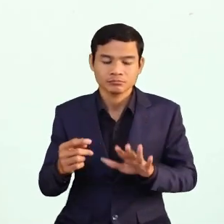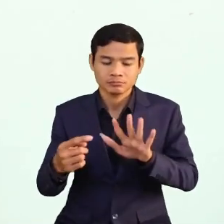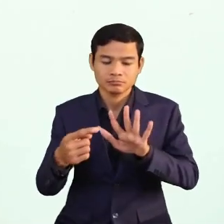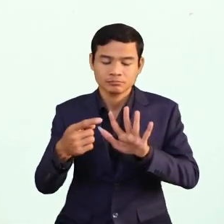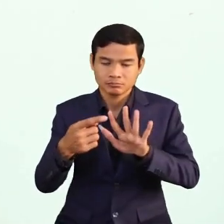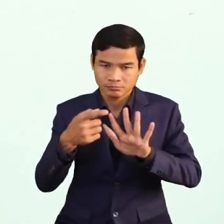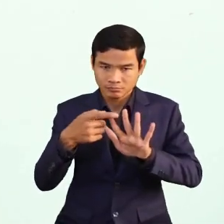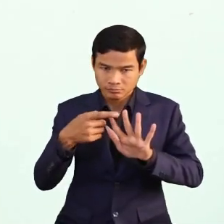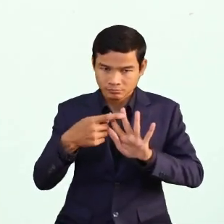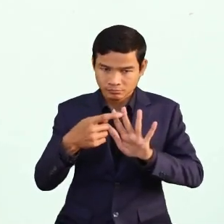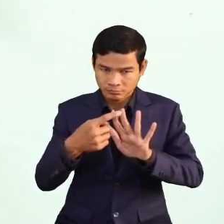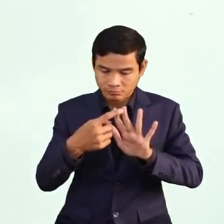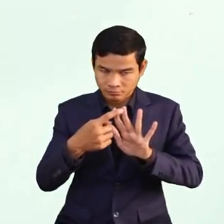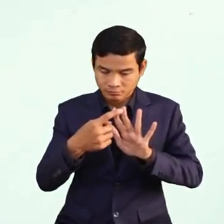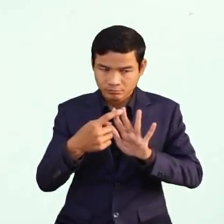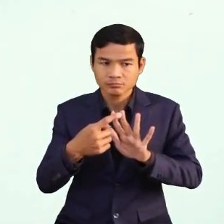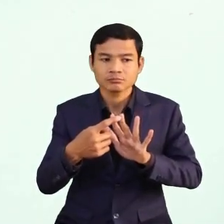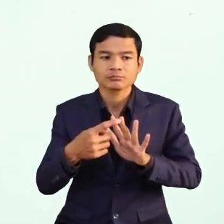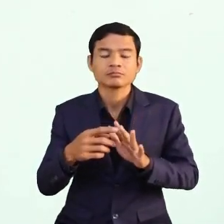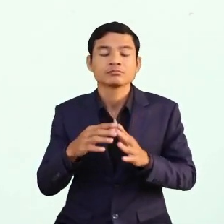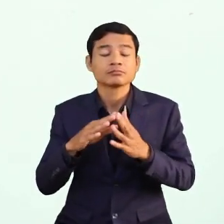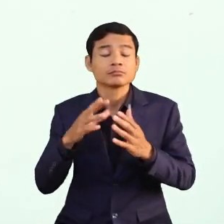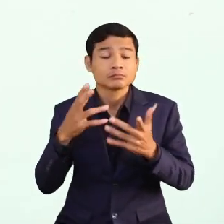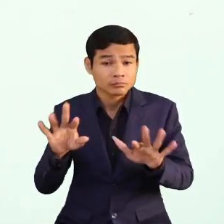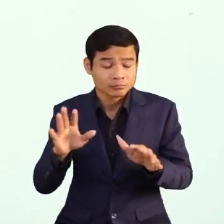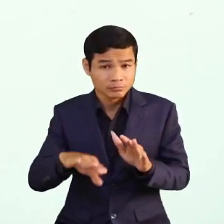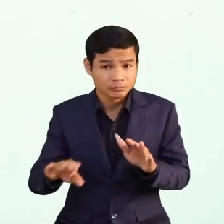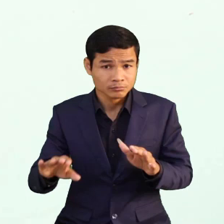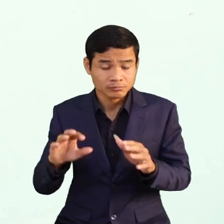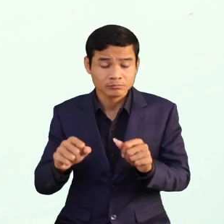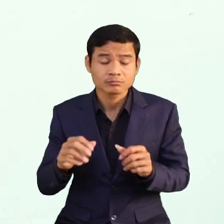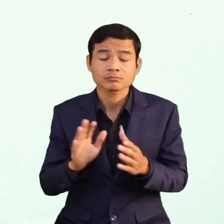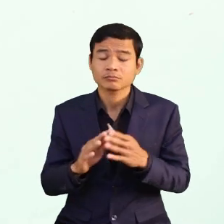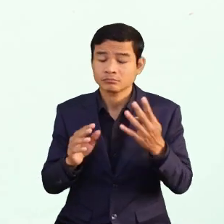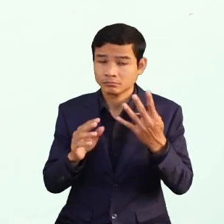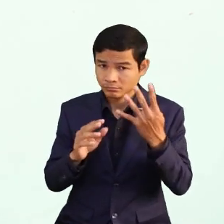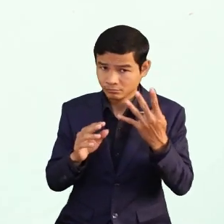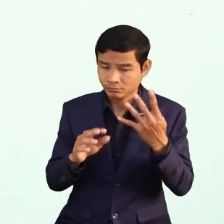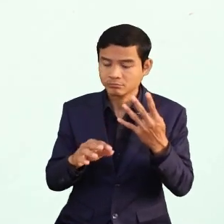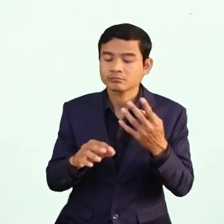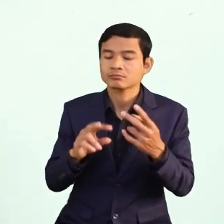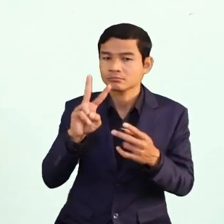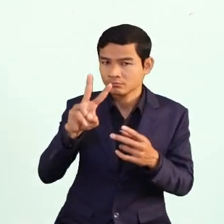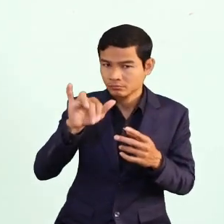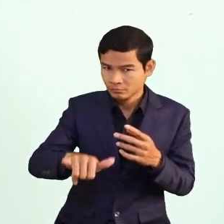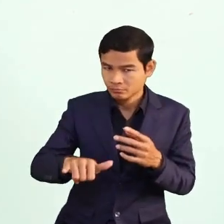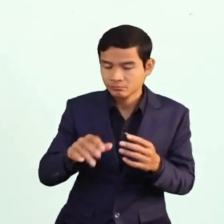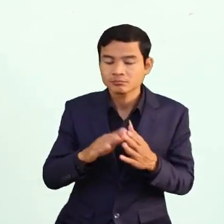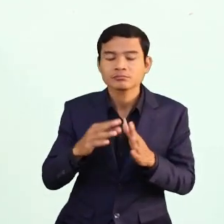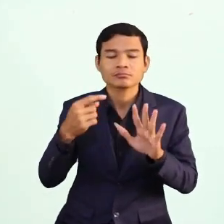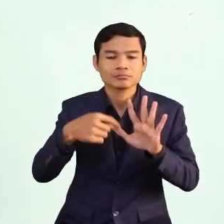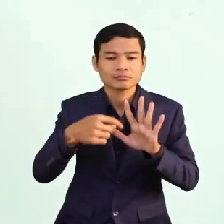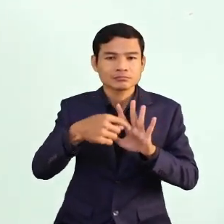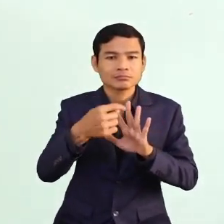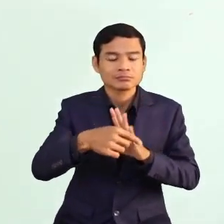เอจ้าอาหารในไหนตากับบันบุญเต้นในสัปปีสระเตี้ยตาสระไว้